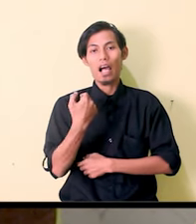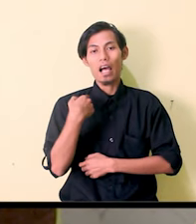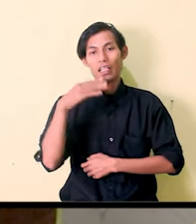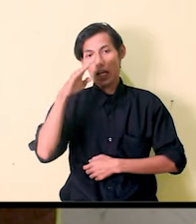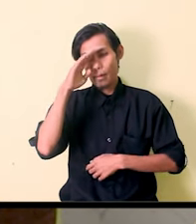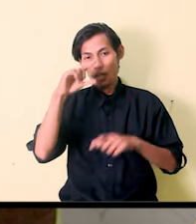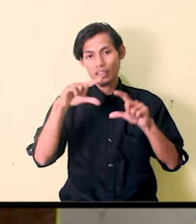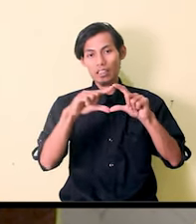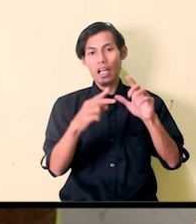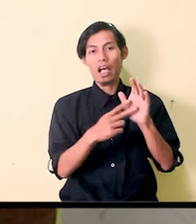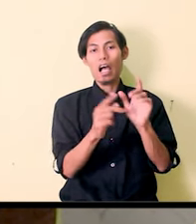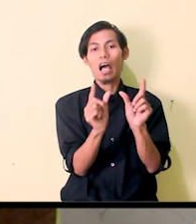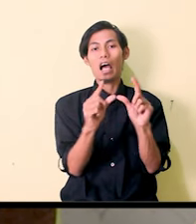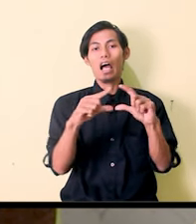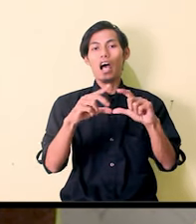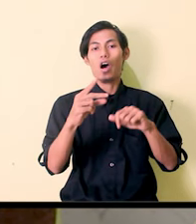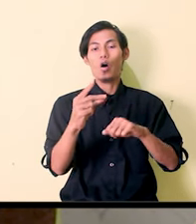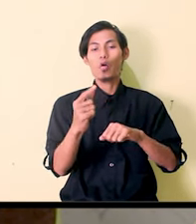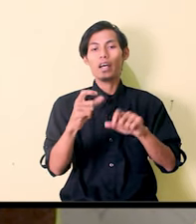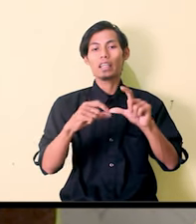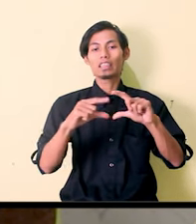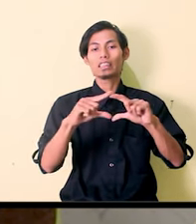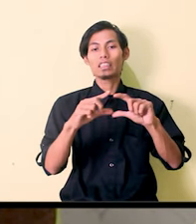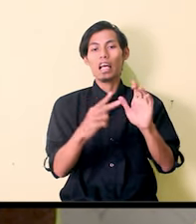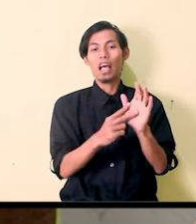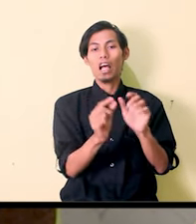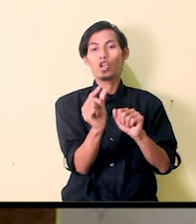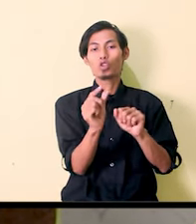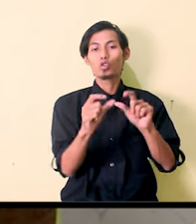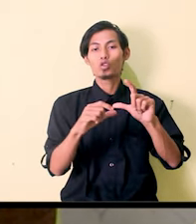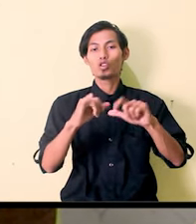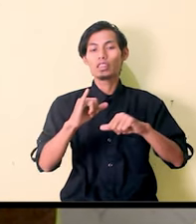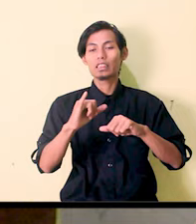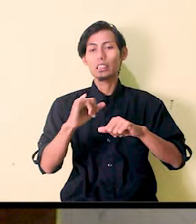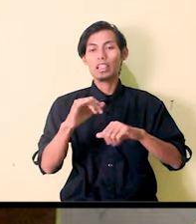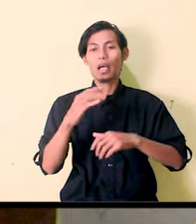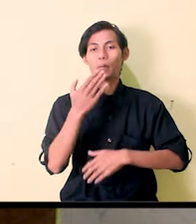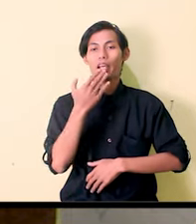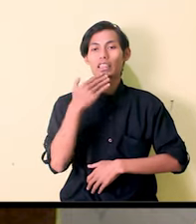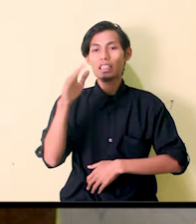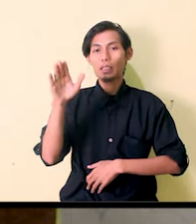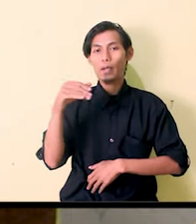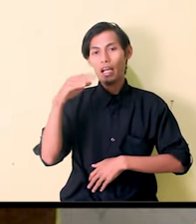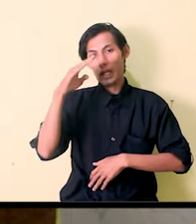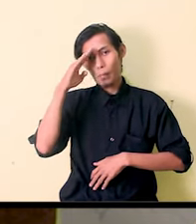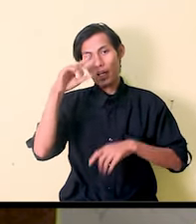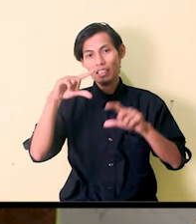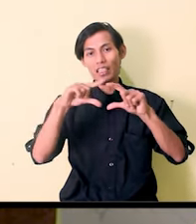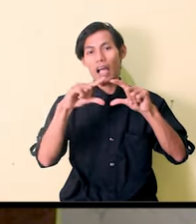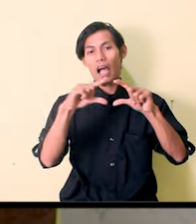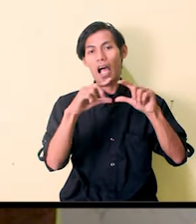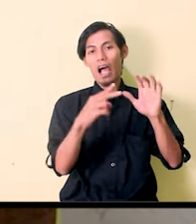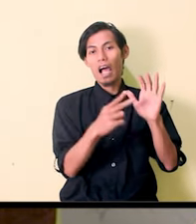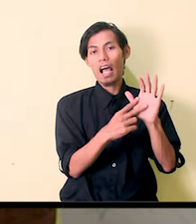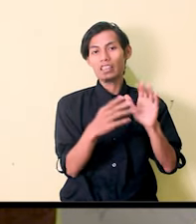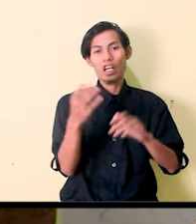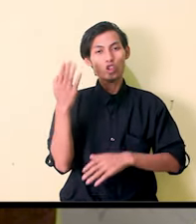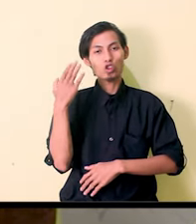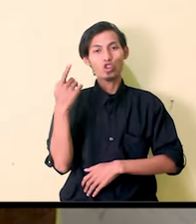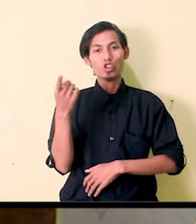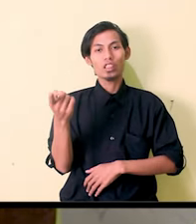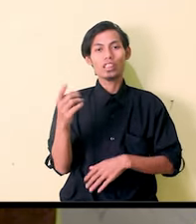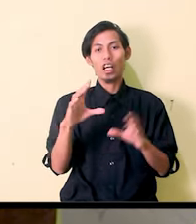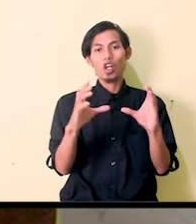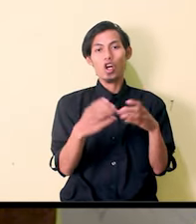Anwar Sanusi yang akrab dengan mas Aang dulunya beliau adalah kelompok di fabel